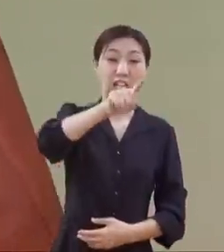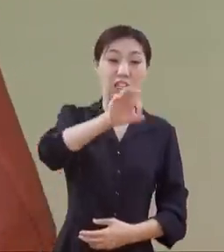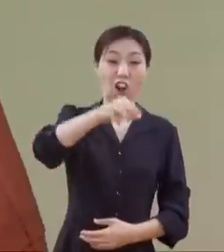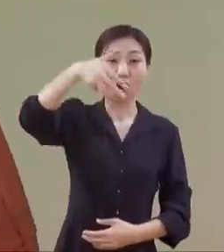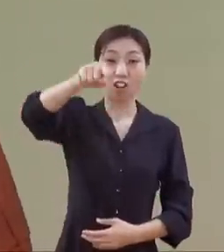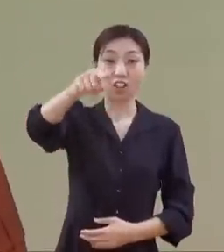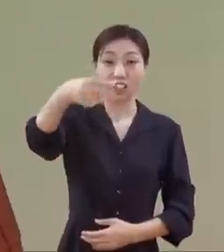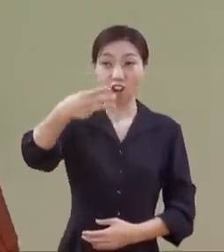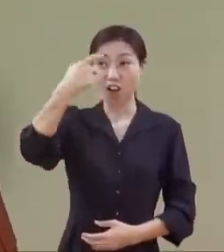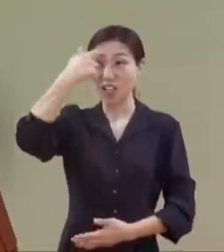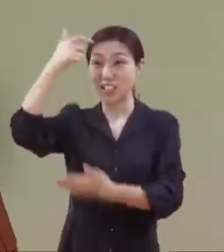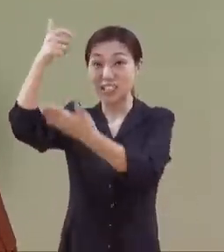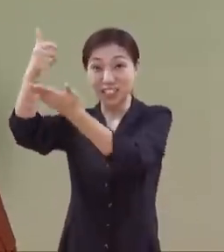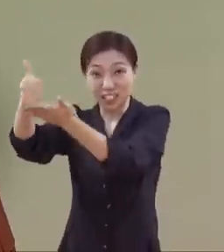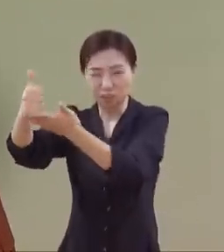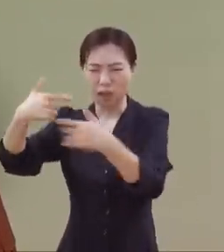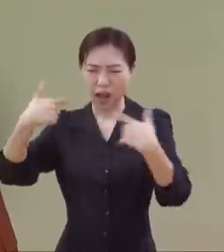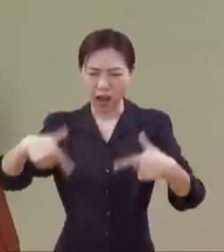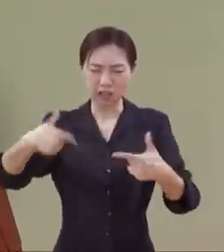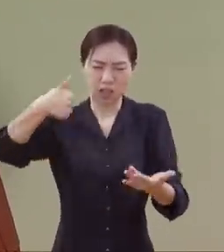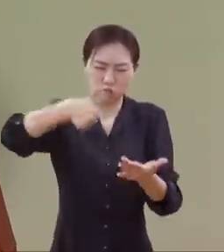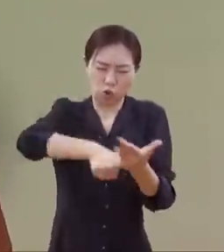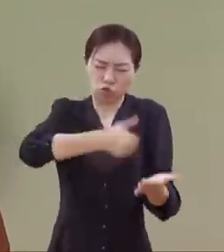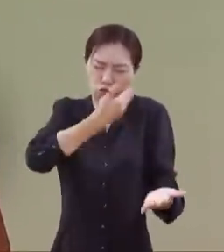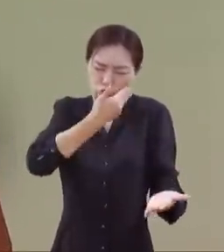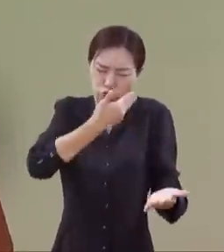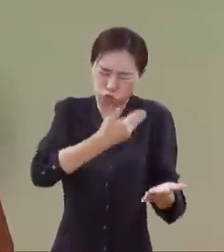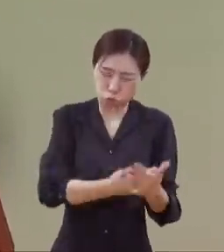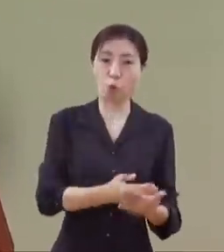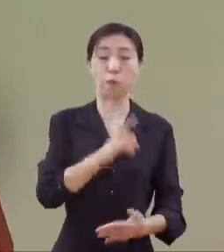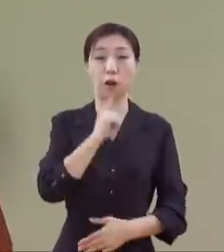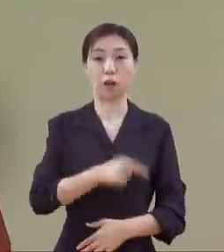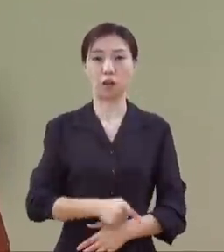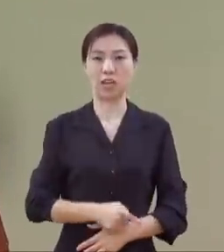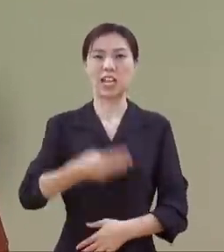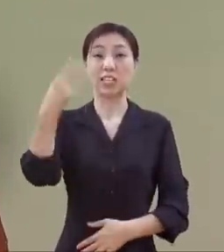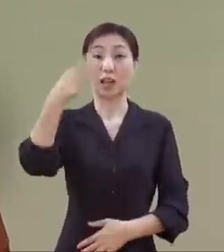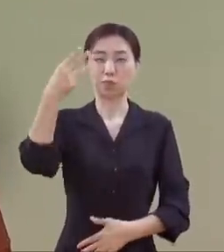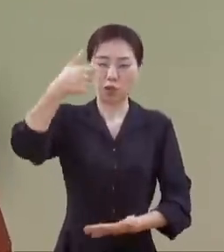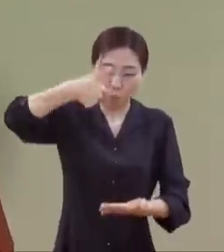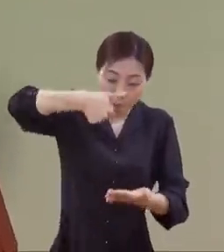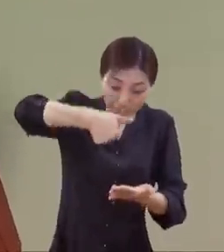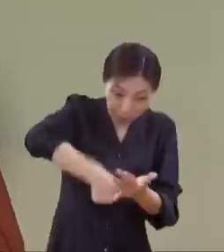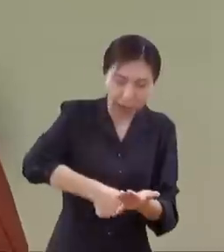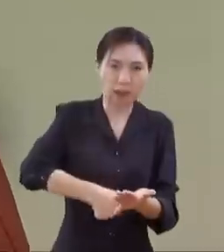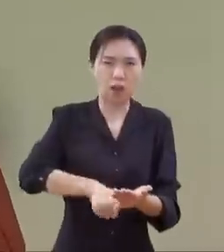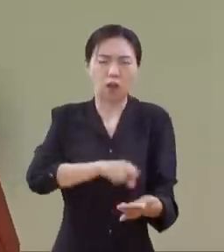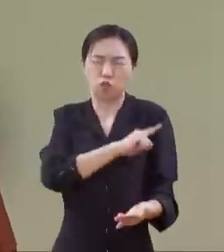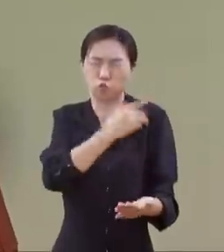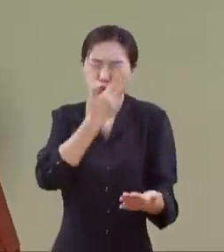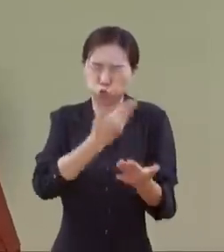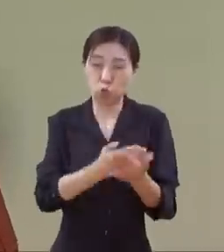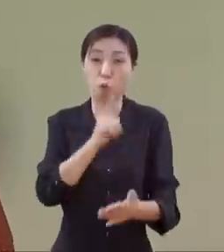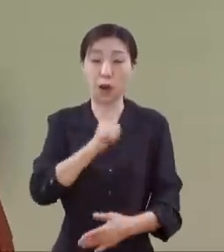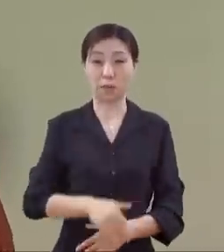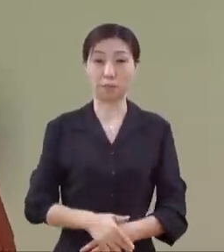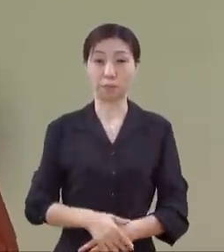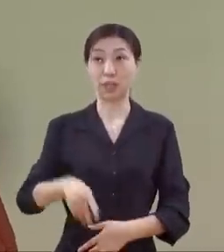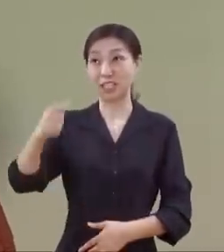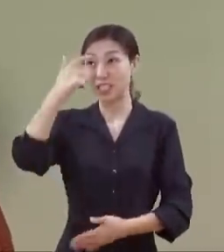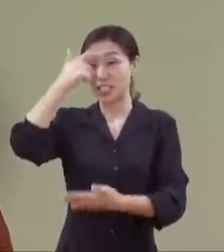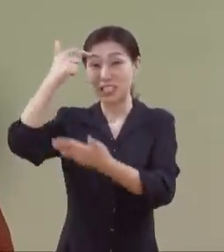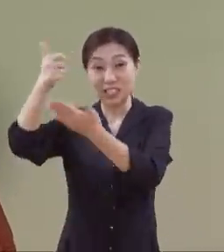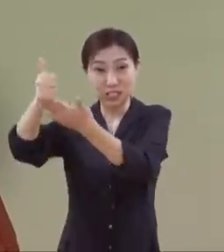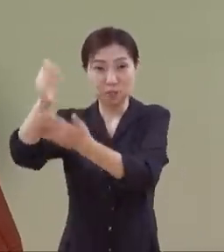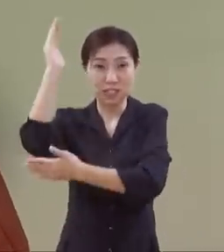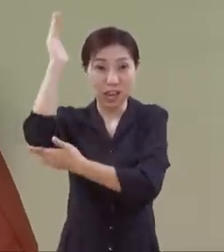하셨냐면 절을 할 때마다 내 업보가 내 업장이 깎여 사라지는 것을